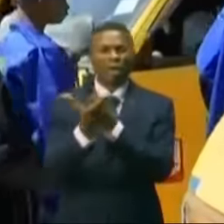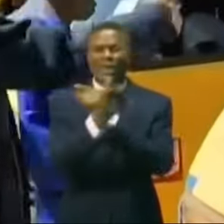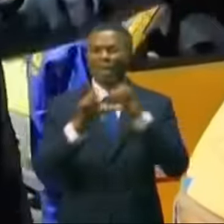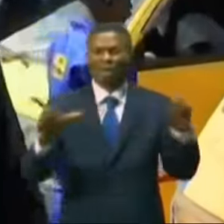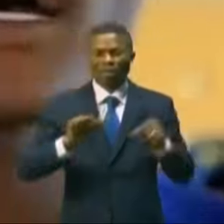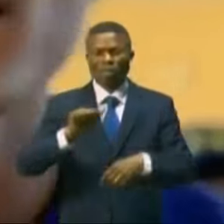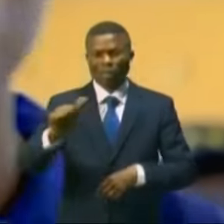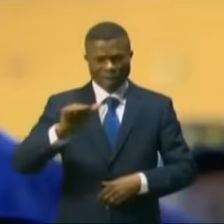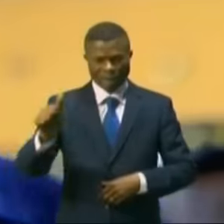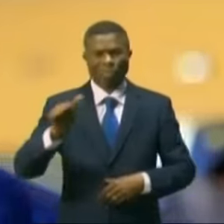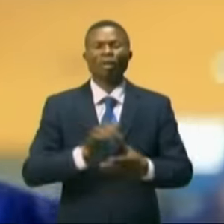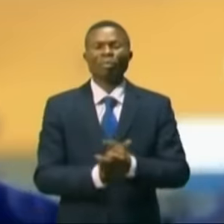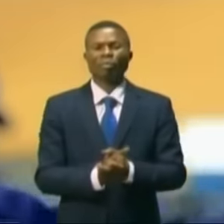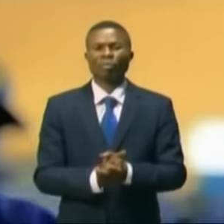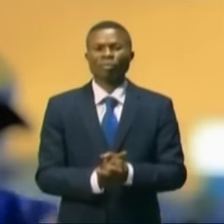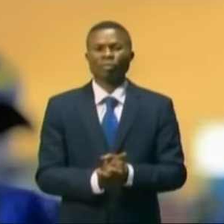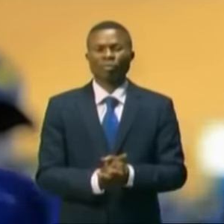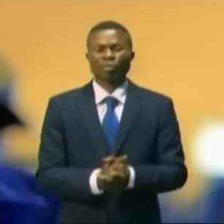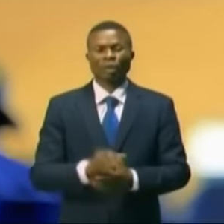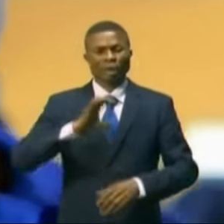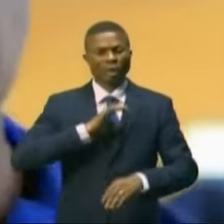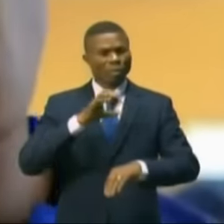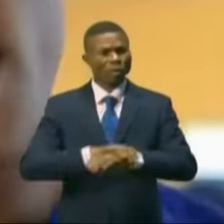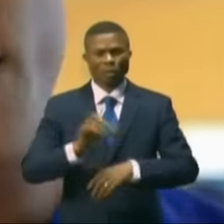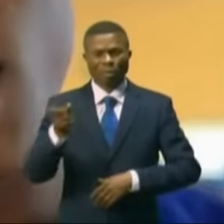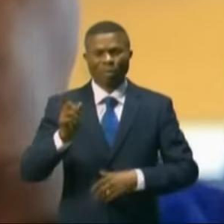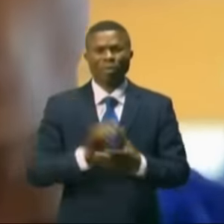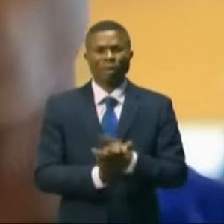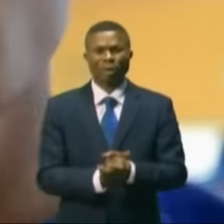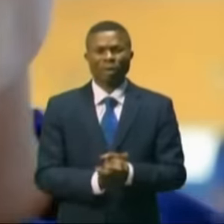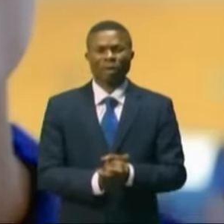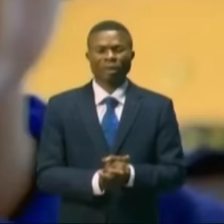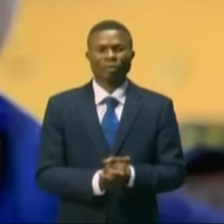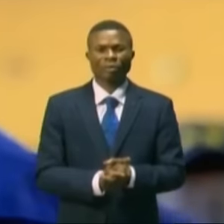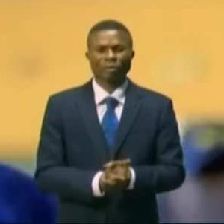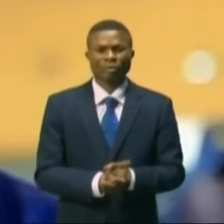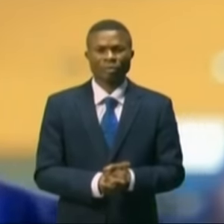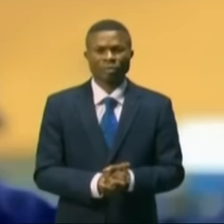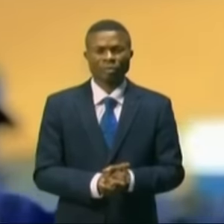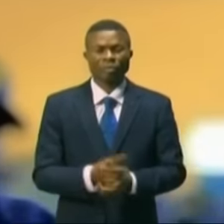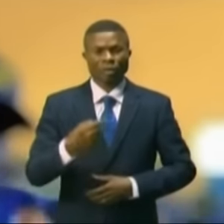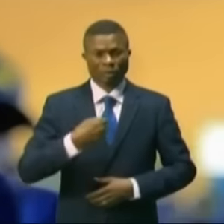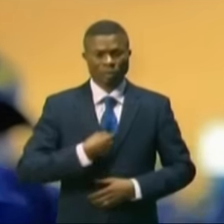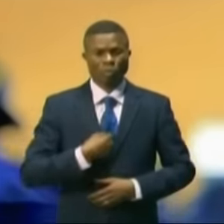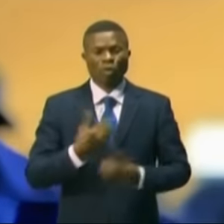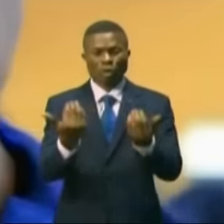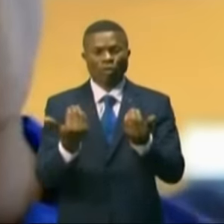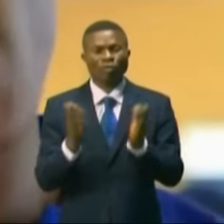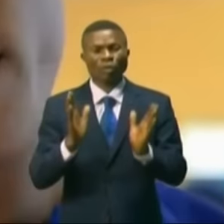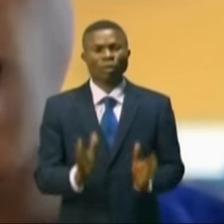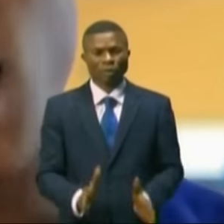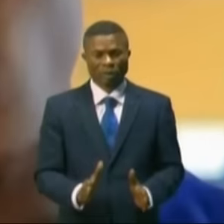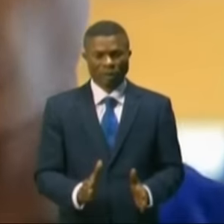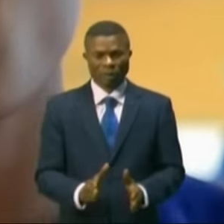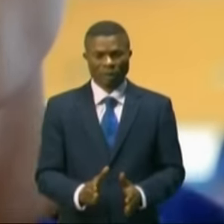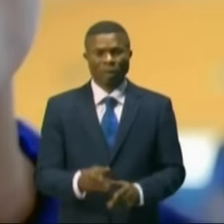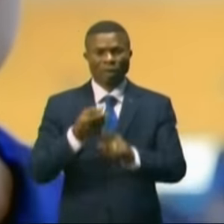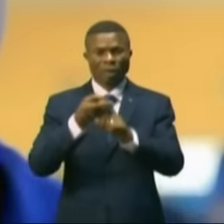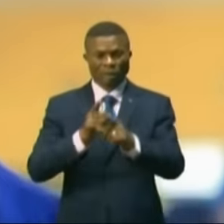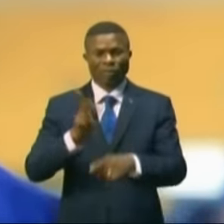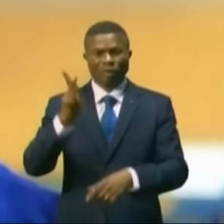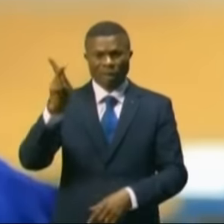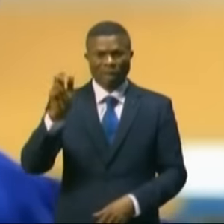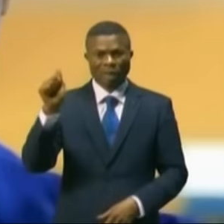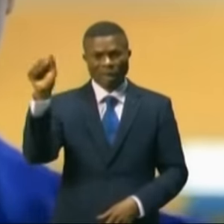pas consommé ça. Et puis nous payer transport et nous mettons en Afrique au coup. Moi, je suis volontaire. Je viens de